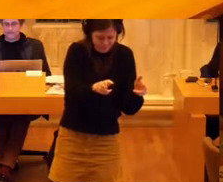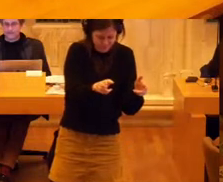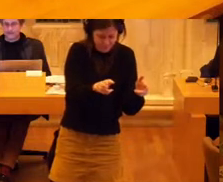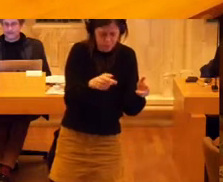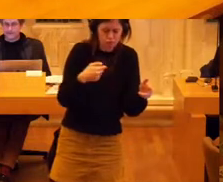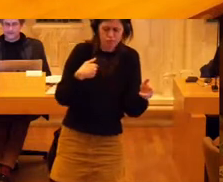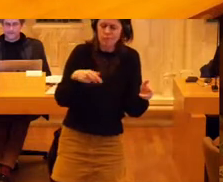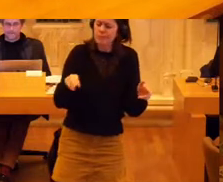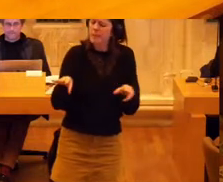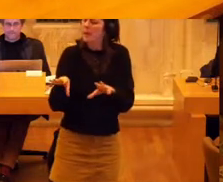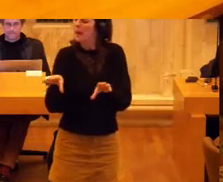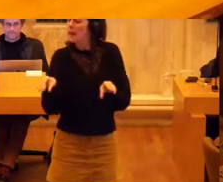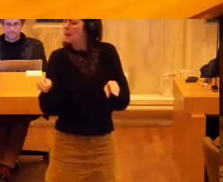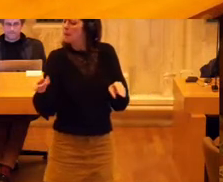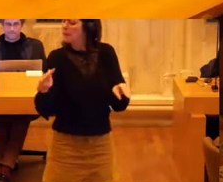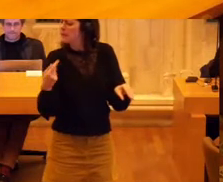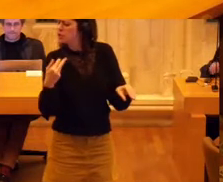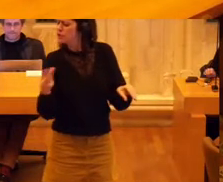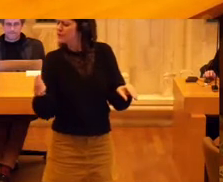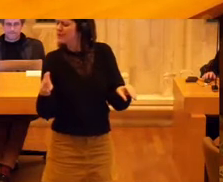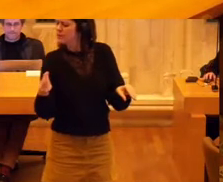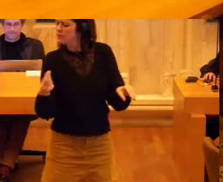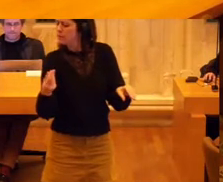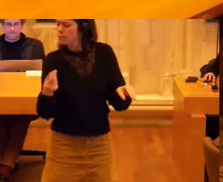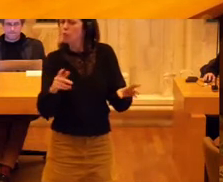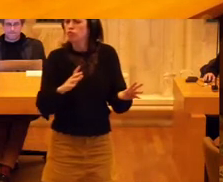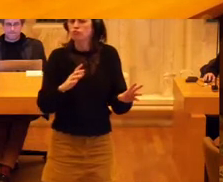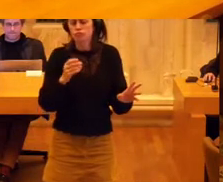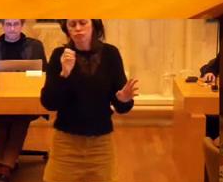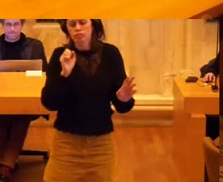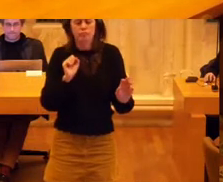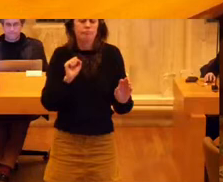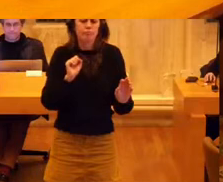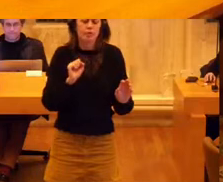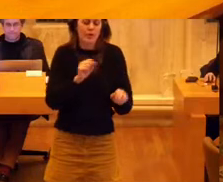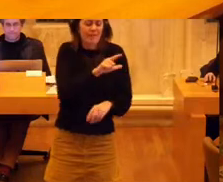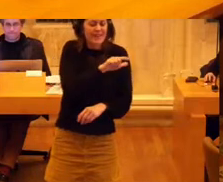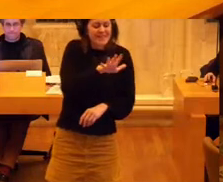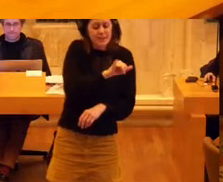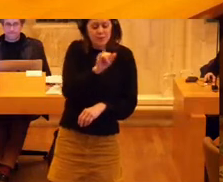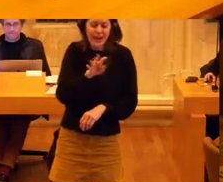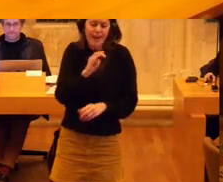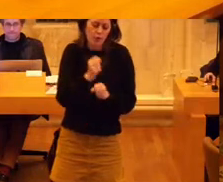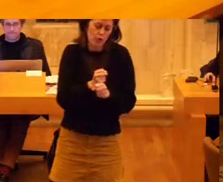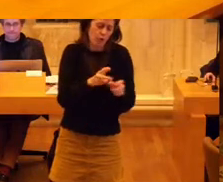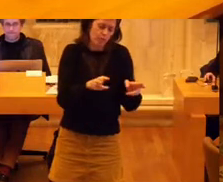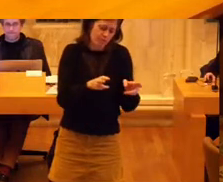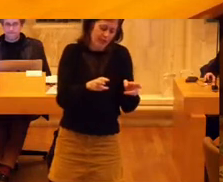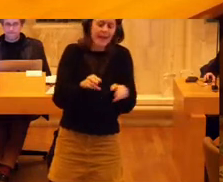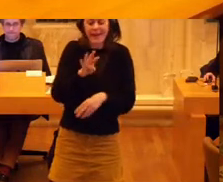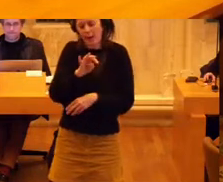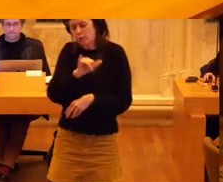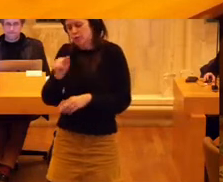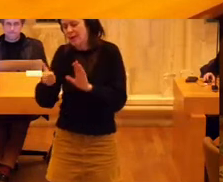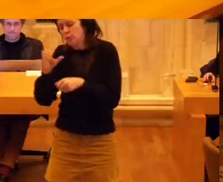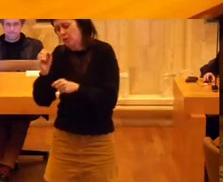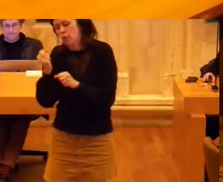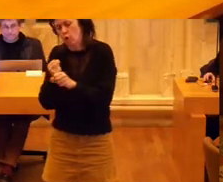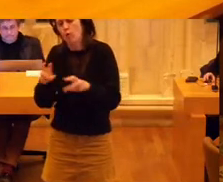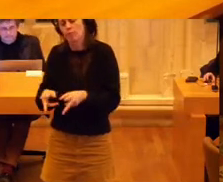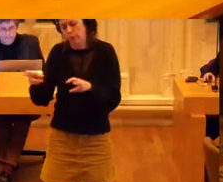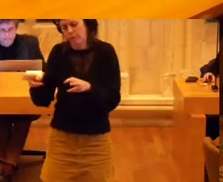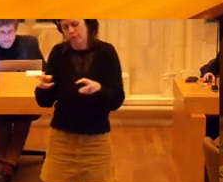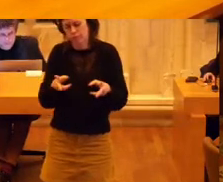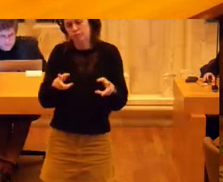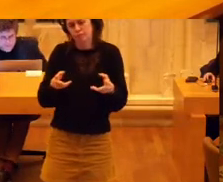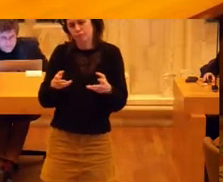aux équipes savoir si on a... Alors je ne suis pas sûre qu'on est plus précis, mais en tout cas, je pense qu'on peut peut-être trouver les 25-40 et les 40-60. Donc si on a ça, oui, on peut le